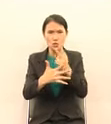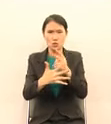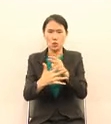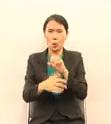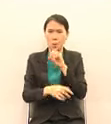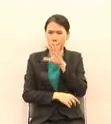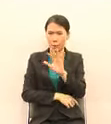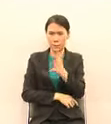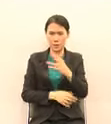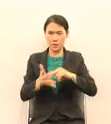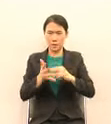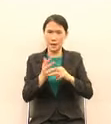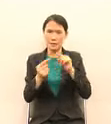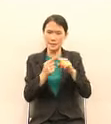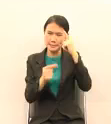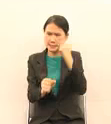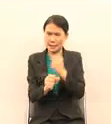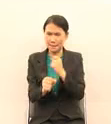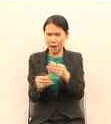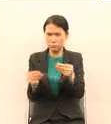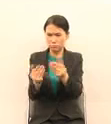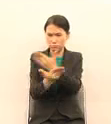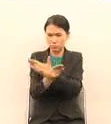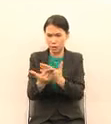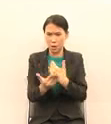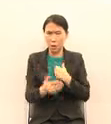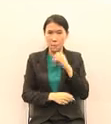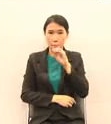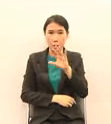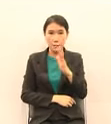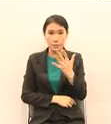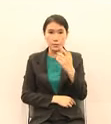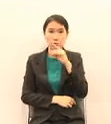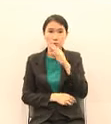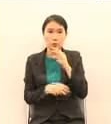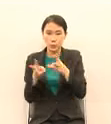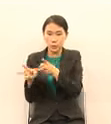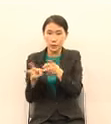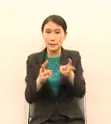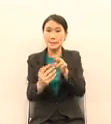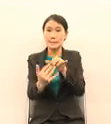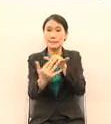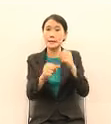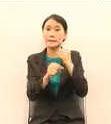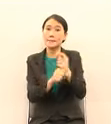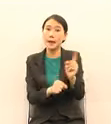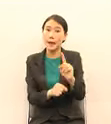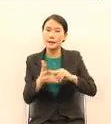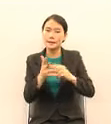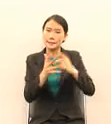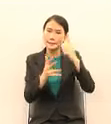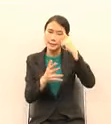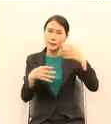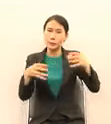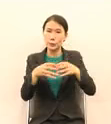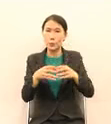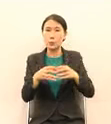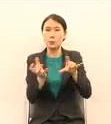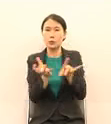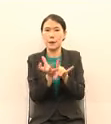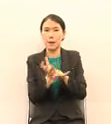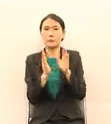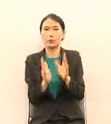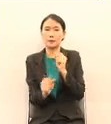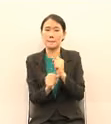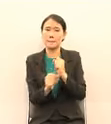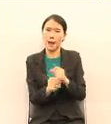ถึงสื่อสารในเรื่องภาวะการทำงานนะคะจะมีแนวทางการส่งเสริมการสื่อสารเพื่อให้ทีมแพทย์ทำงานในท้องที่เนี่ยอย่างมีประสิทธิภาพยังไ